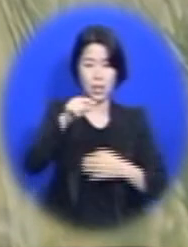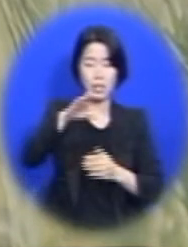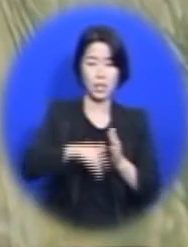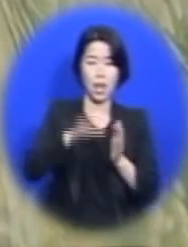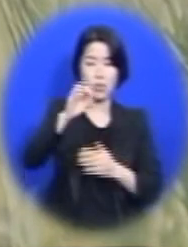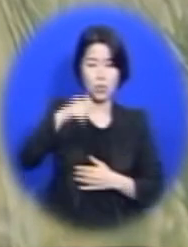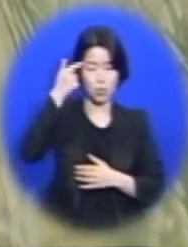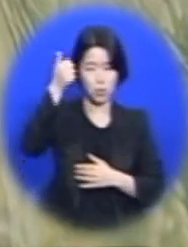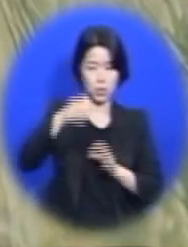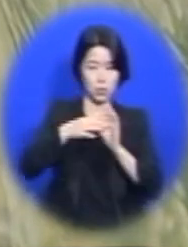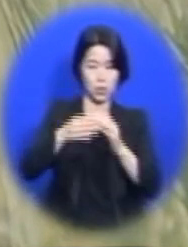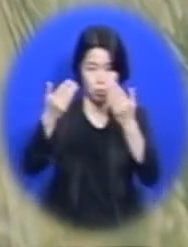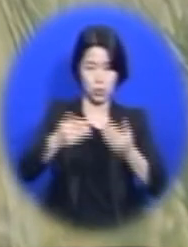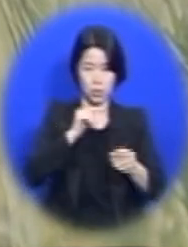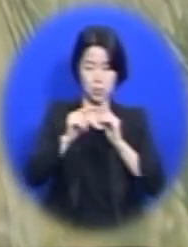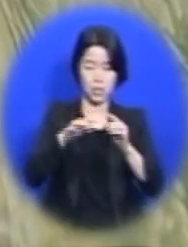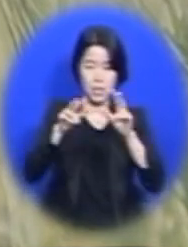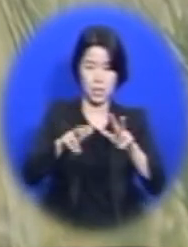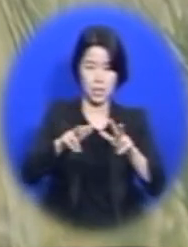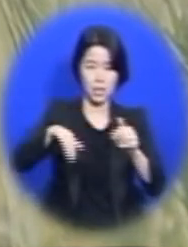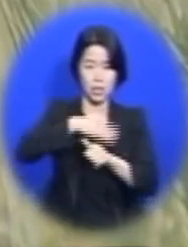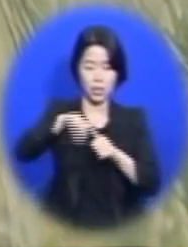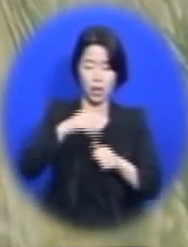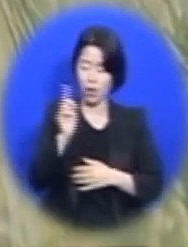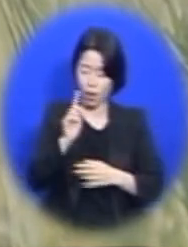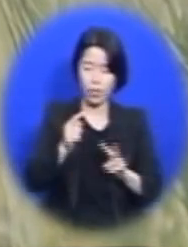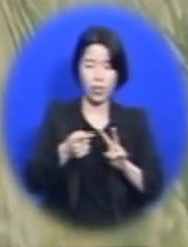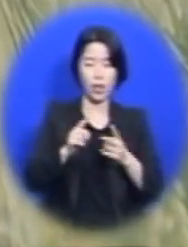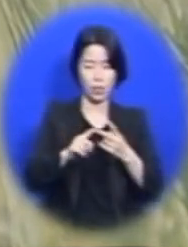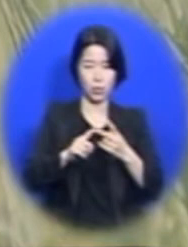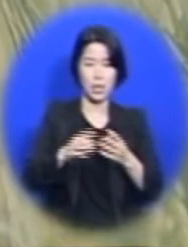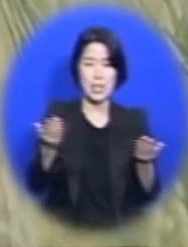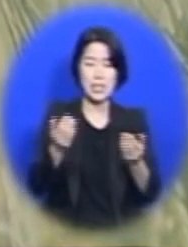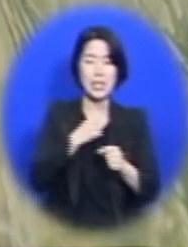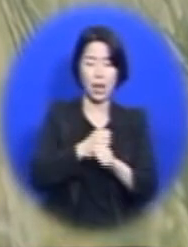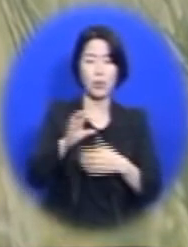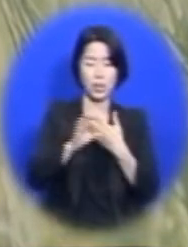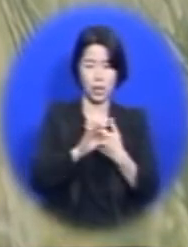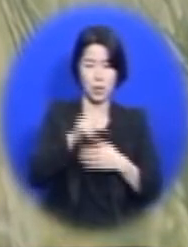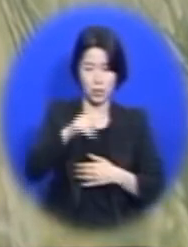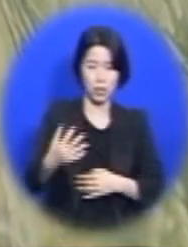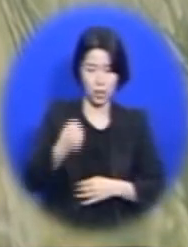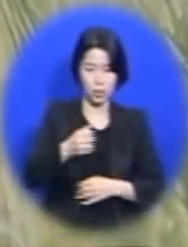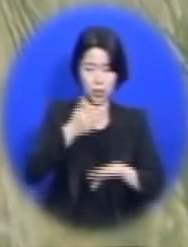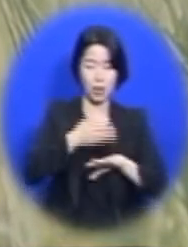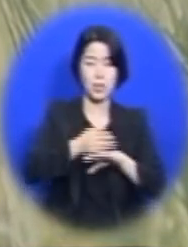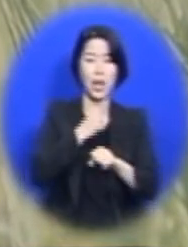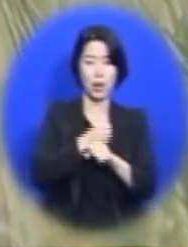목사님을 통해서 주신 말씀은 지금 상황이 어떠해도 일을 하고 있다면 그것으로 감사하라고